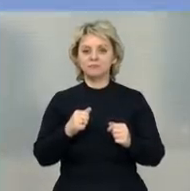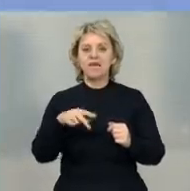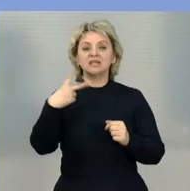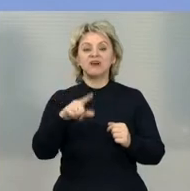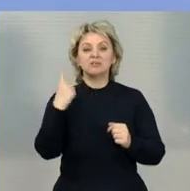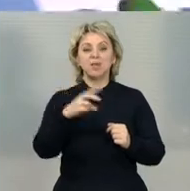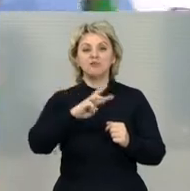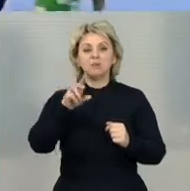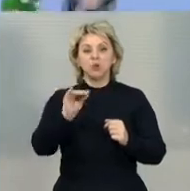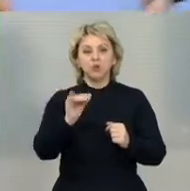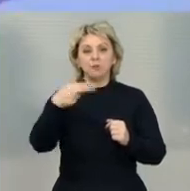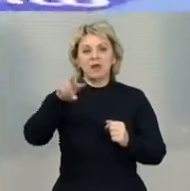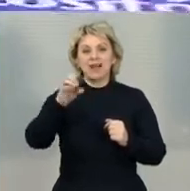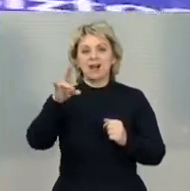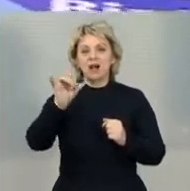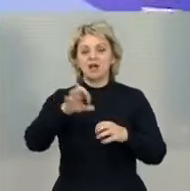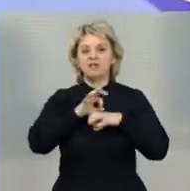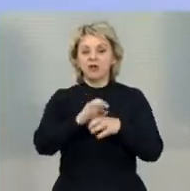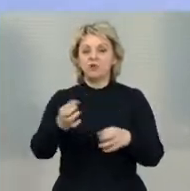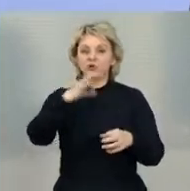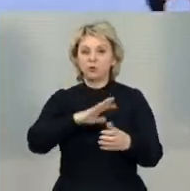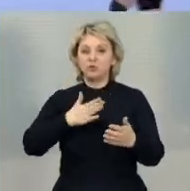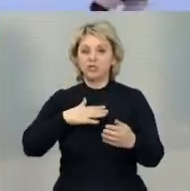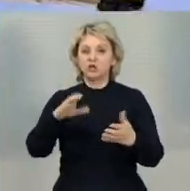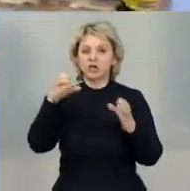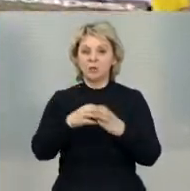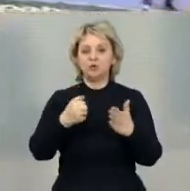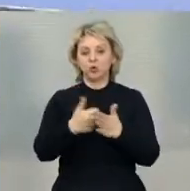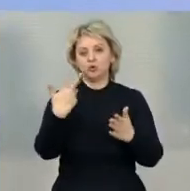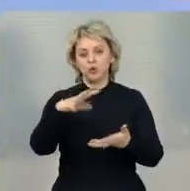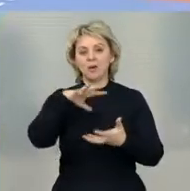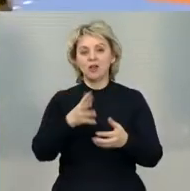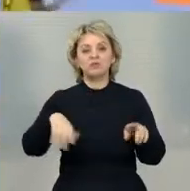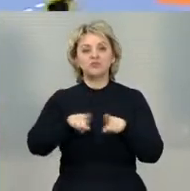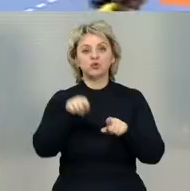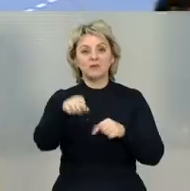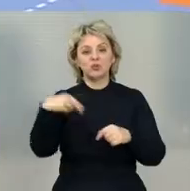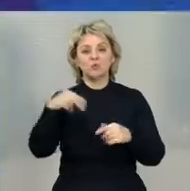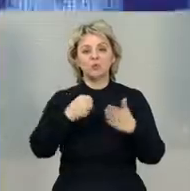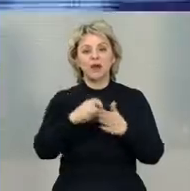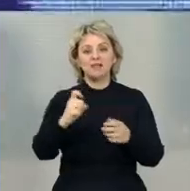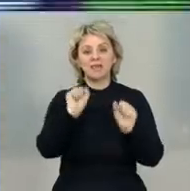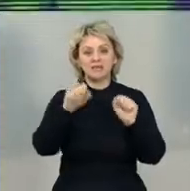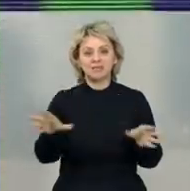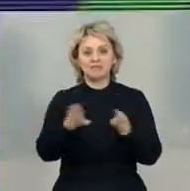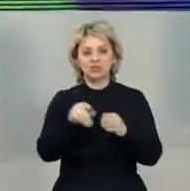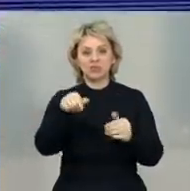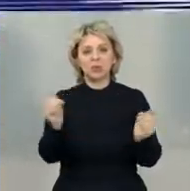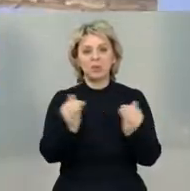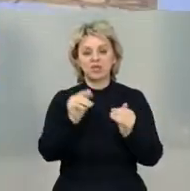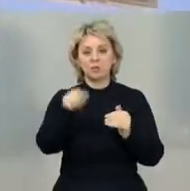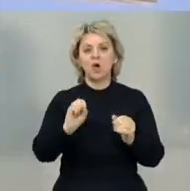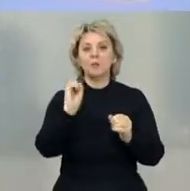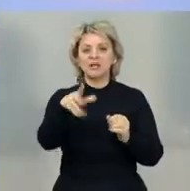На 21-й минуте Юлия Моногарова доводит преимущество нашей команды до 3 голов. И все же, до перерыва хозяйки смогли свести его к